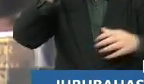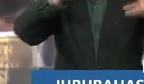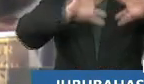berkenaan